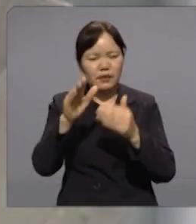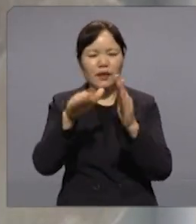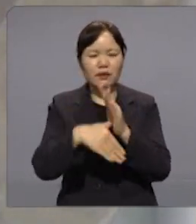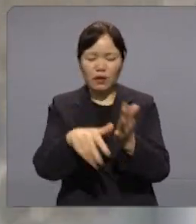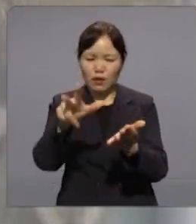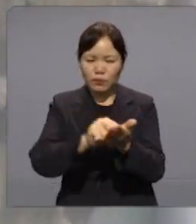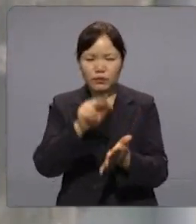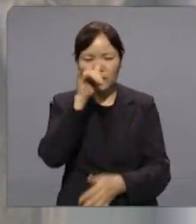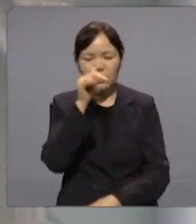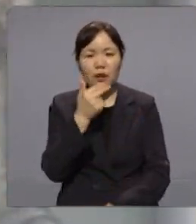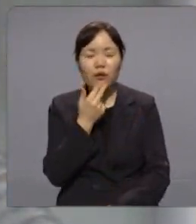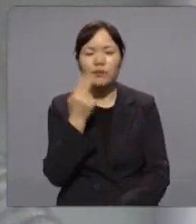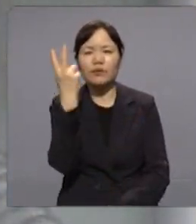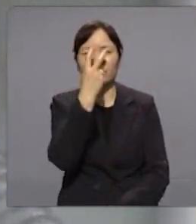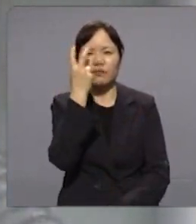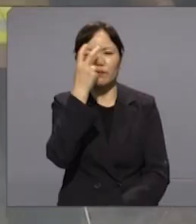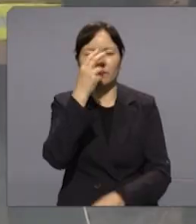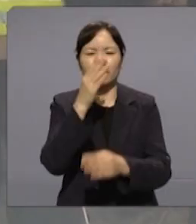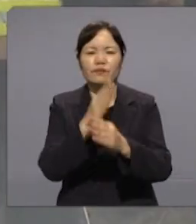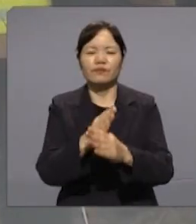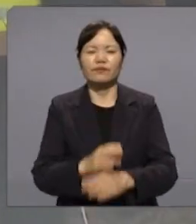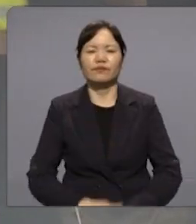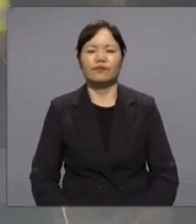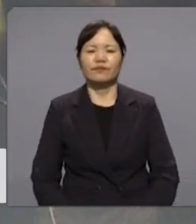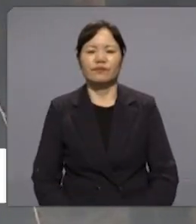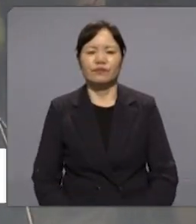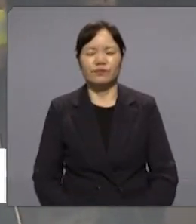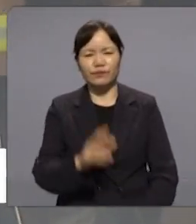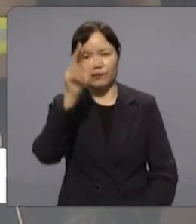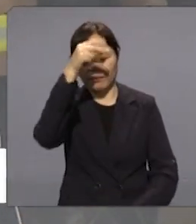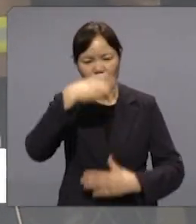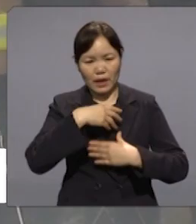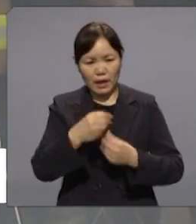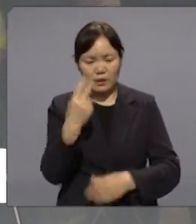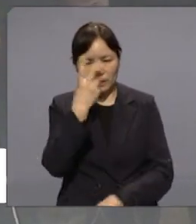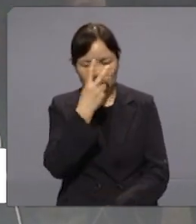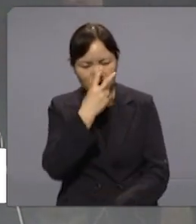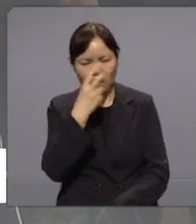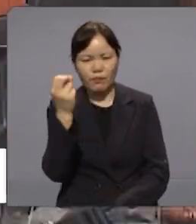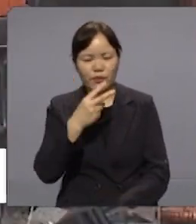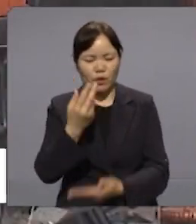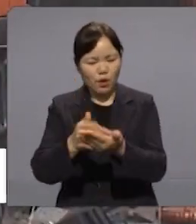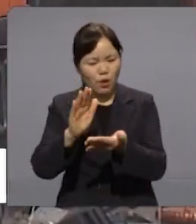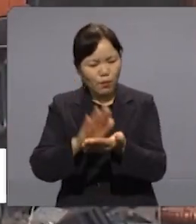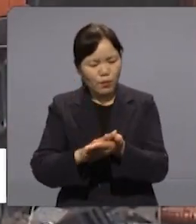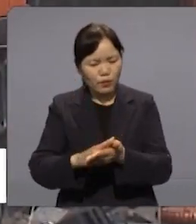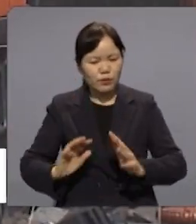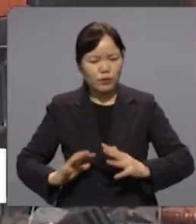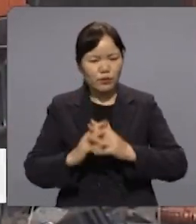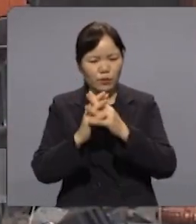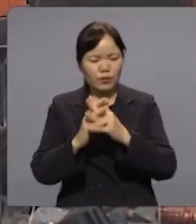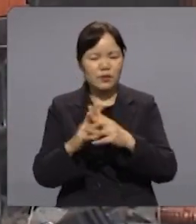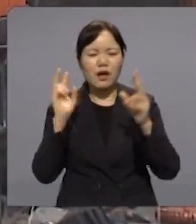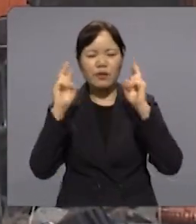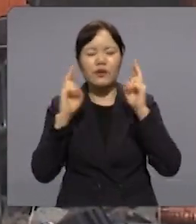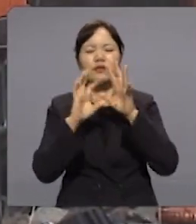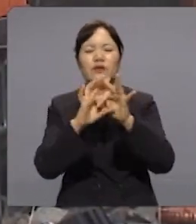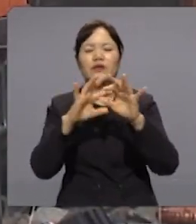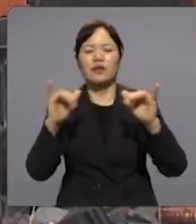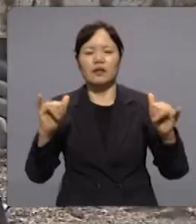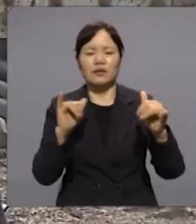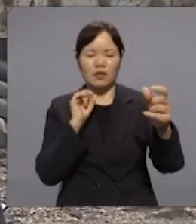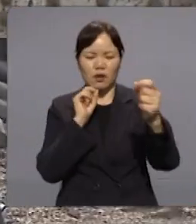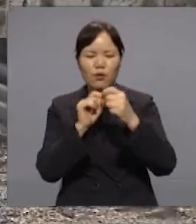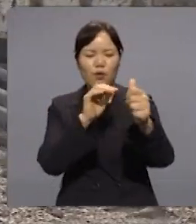없었는지 등도 살펴보고 있습니다. 경찰은 안전 점검과 보수 공사를 한 업체 관계자도